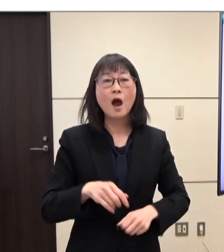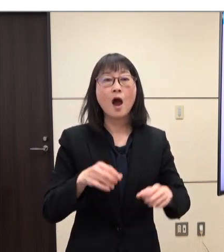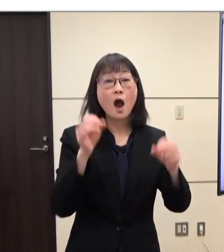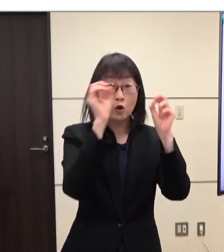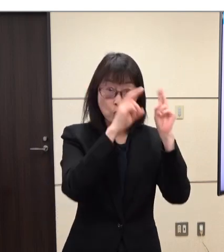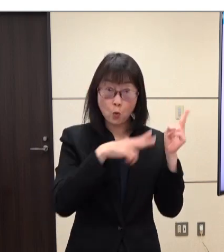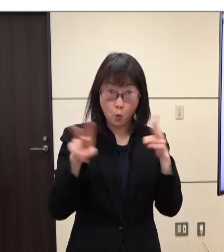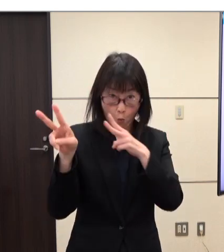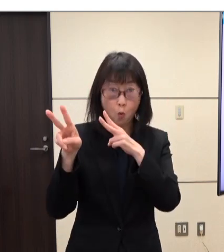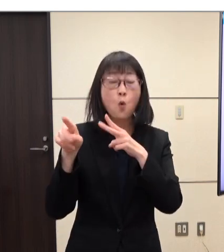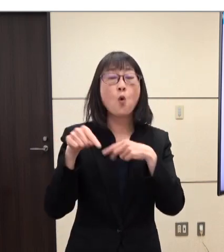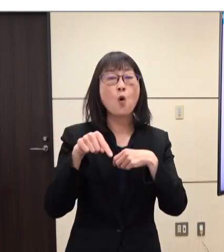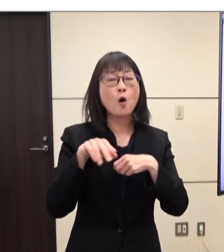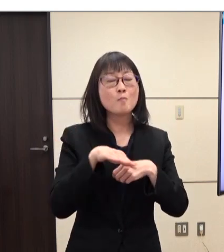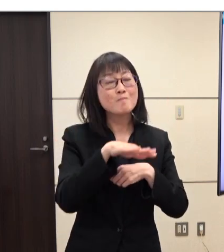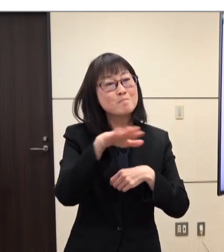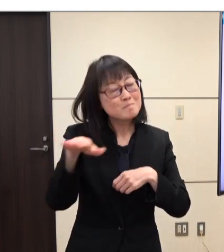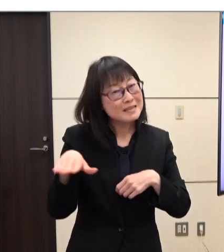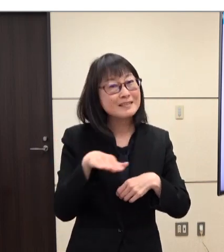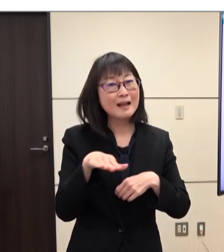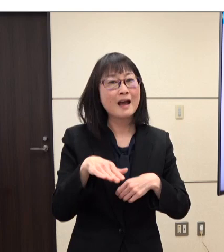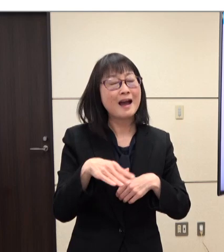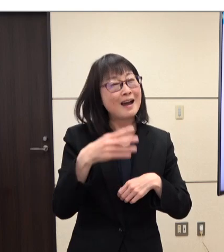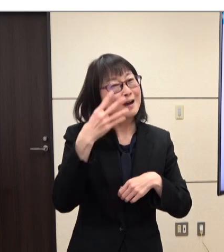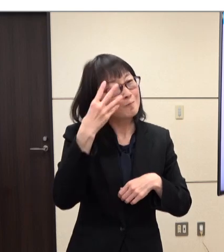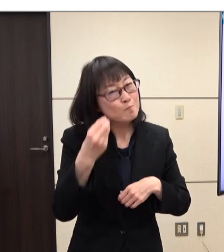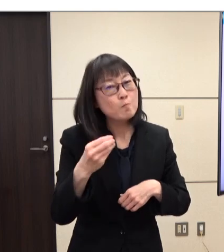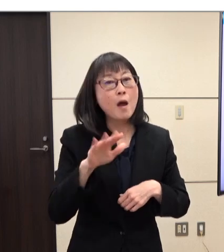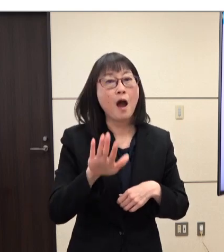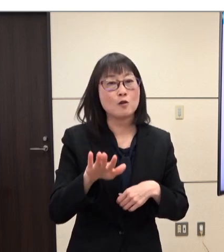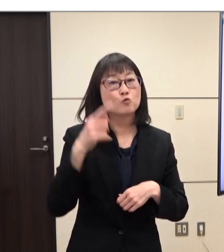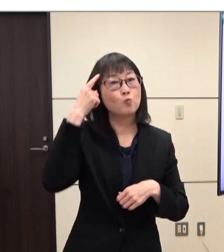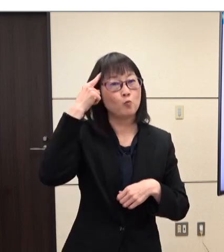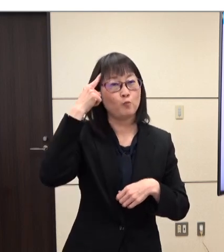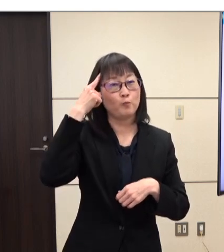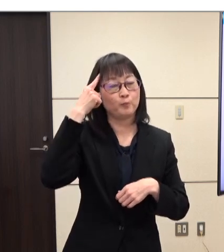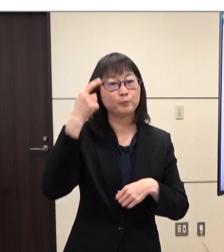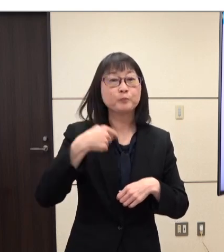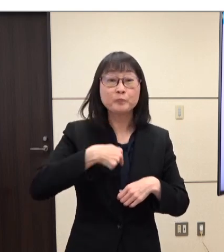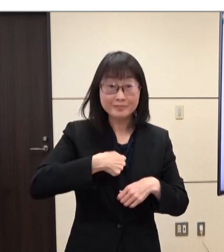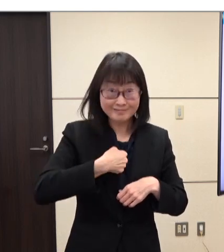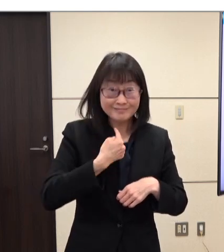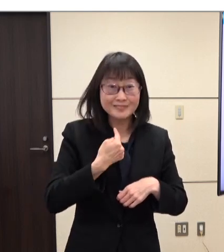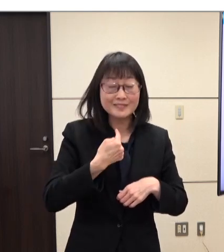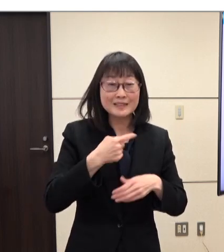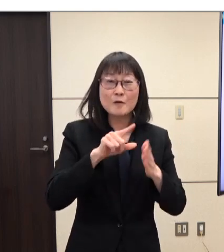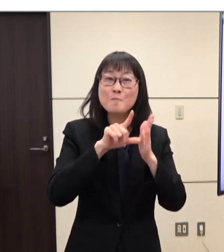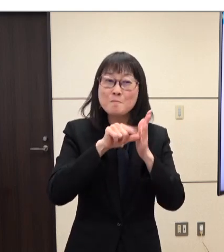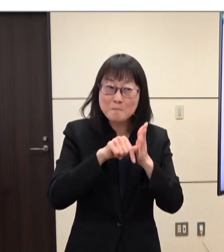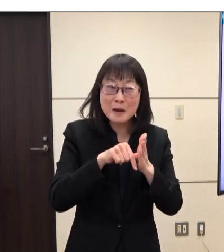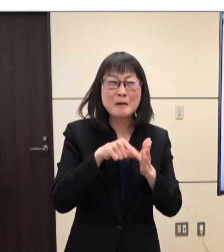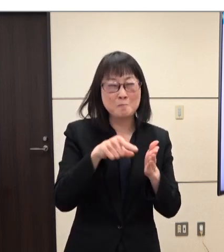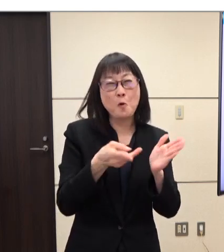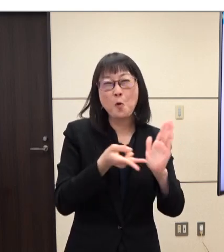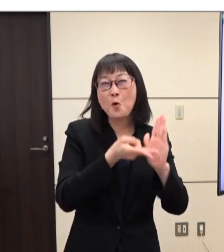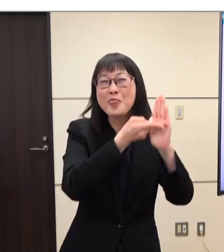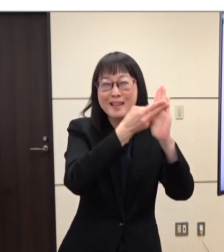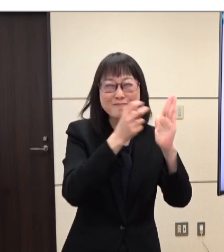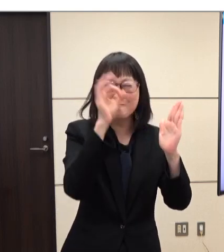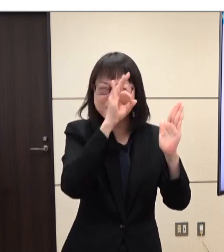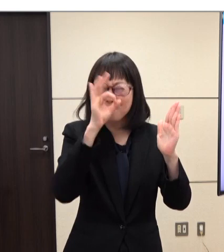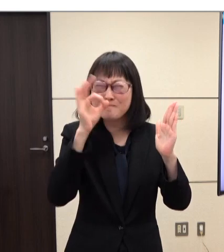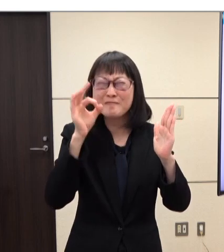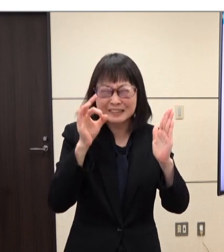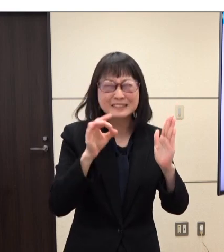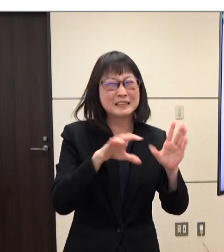来ている状況にあります。で、私も自分で泊まりに行こうと思って調べたんですけど、ほとんど満室でですね、この4月